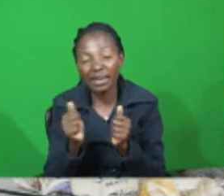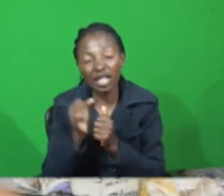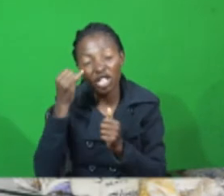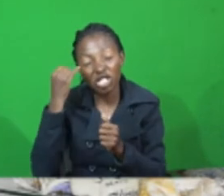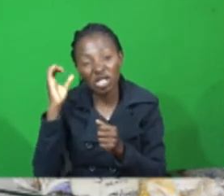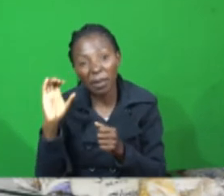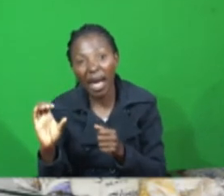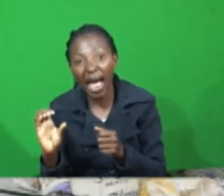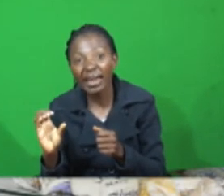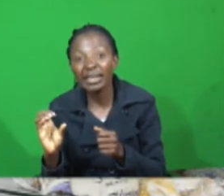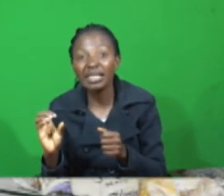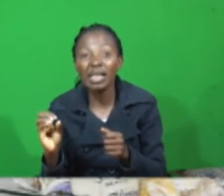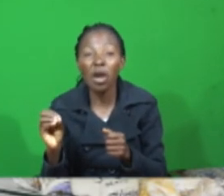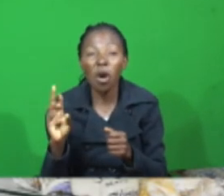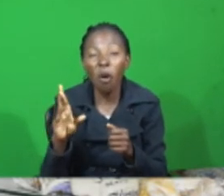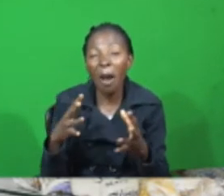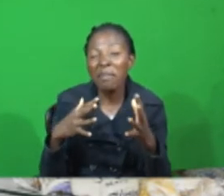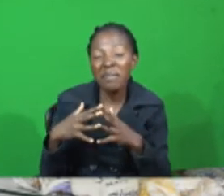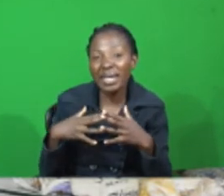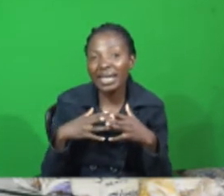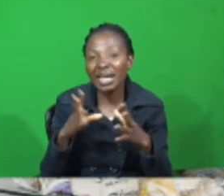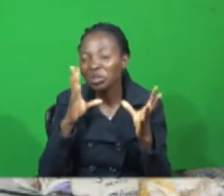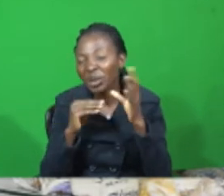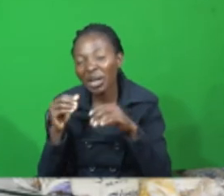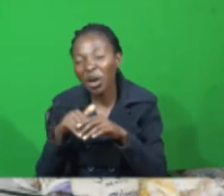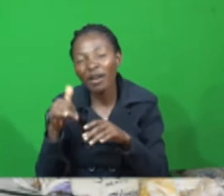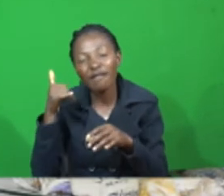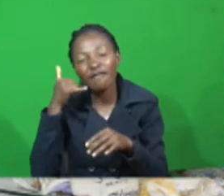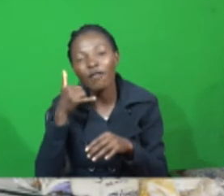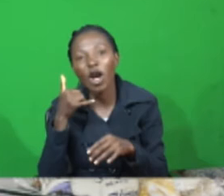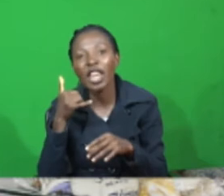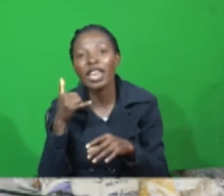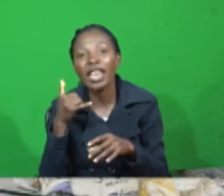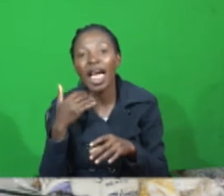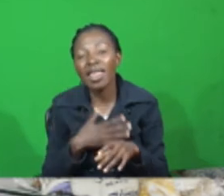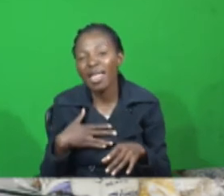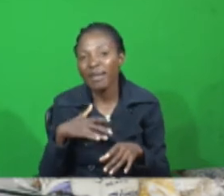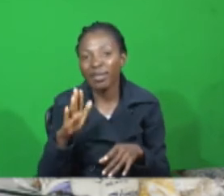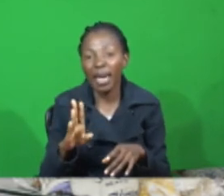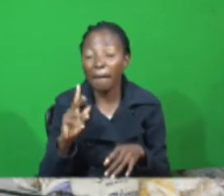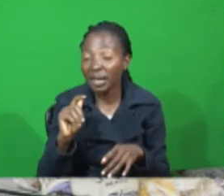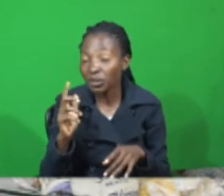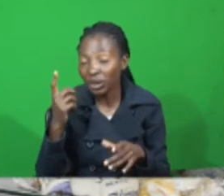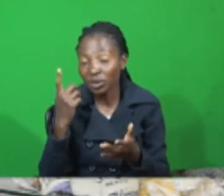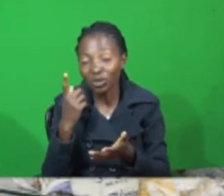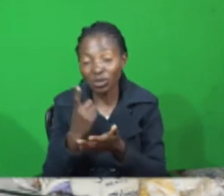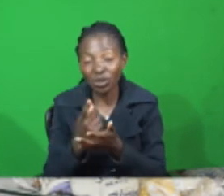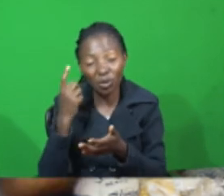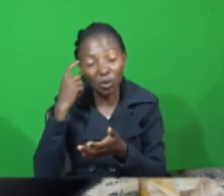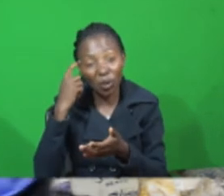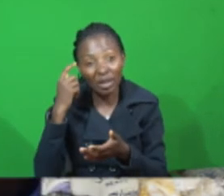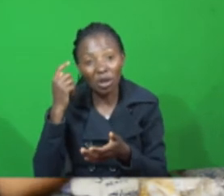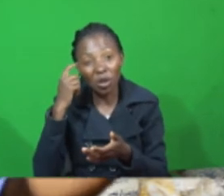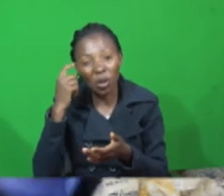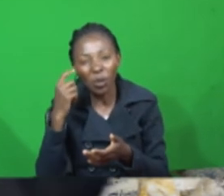Ndutane muna haruku Canada. Tinejito data pa phone. Kuita enyu kwa muru kuita. But mukasa cherecheza nyechi tendero.